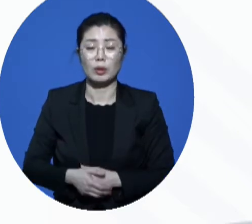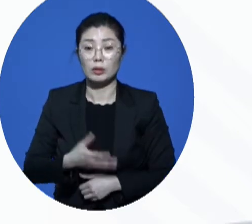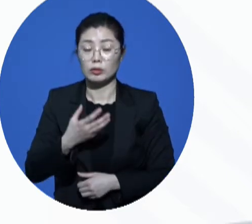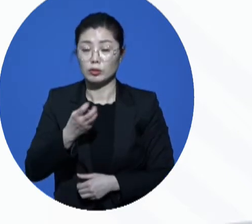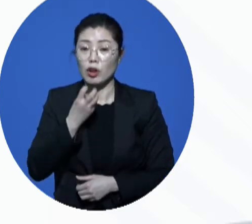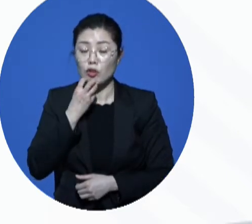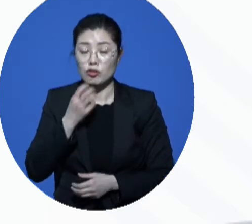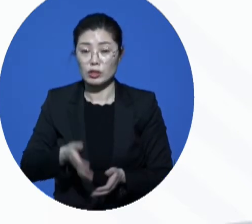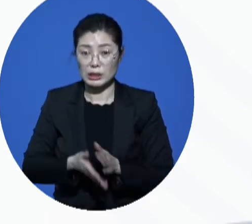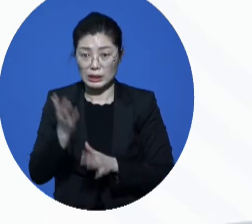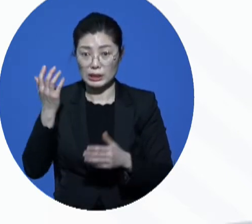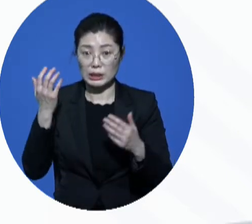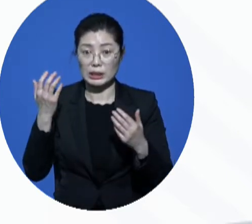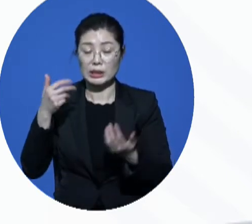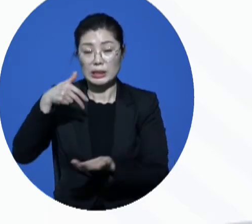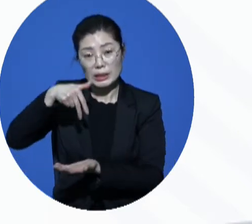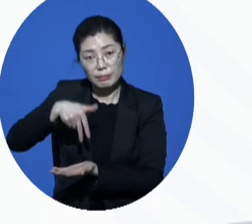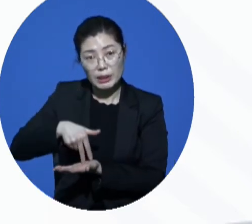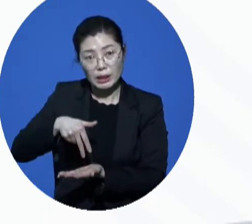중앙재난안전대책본부 혹은